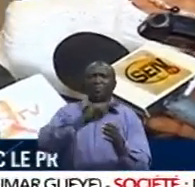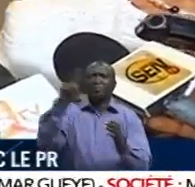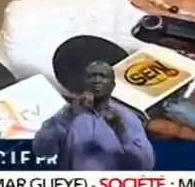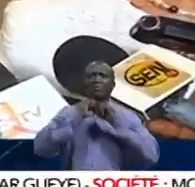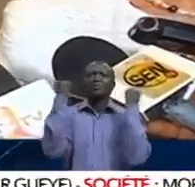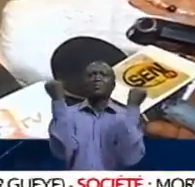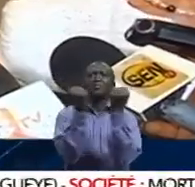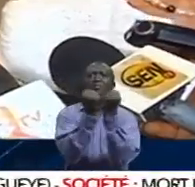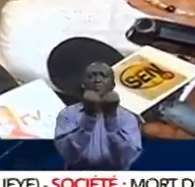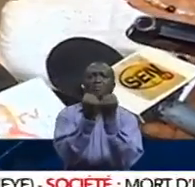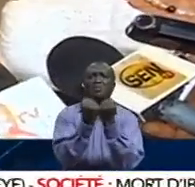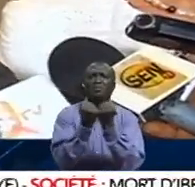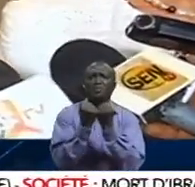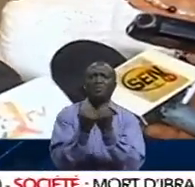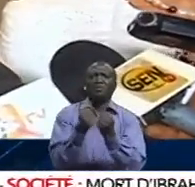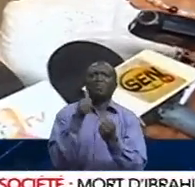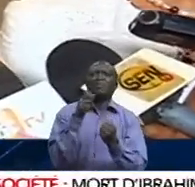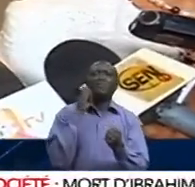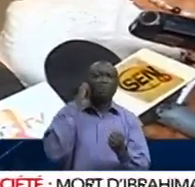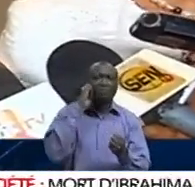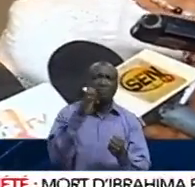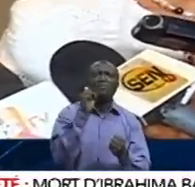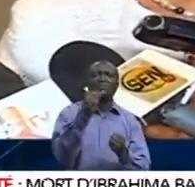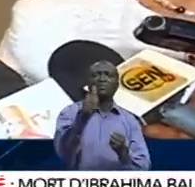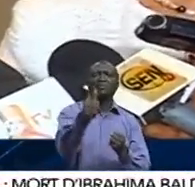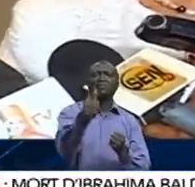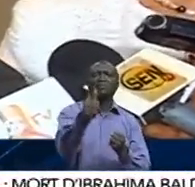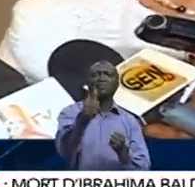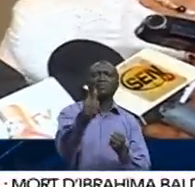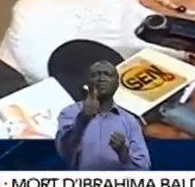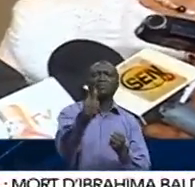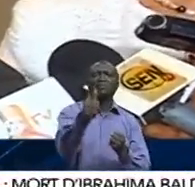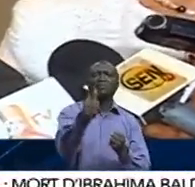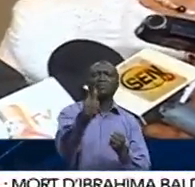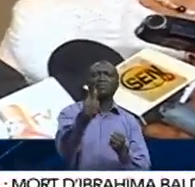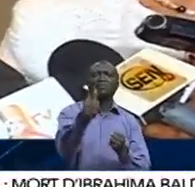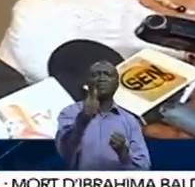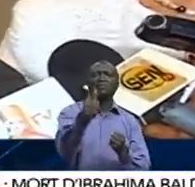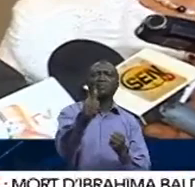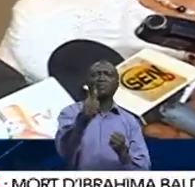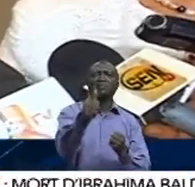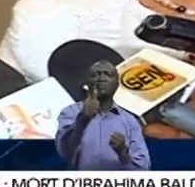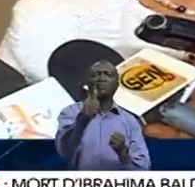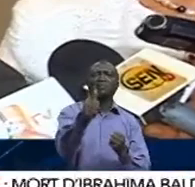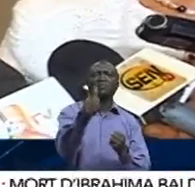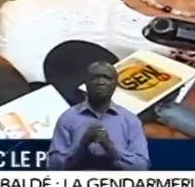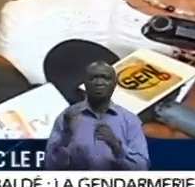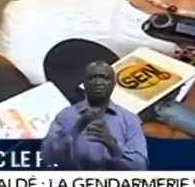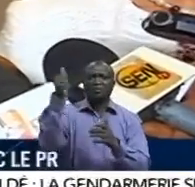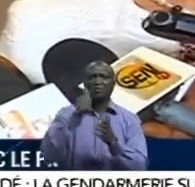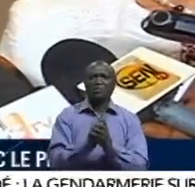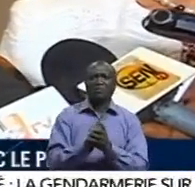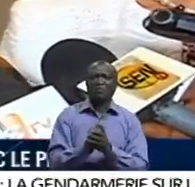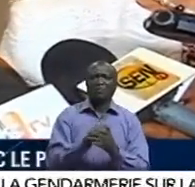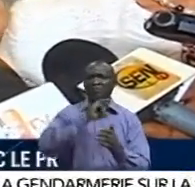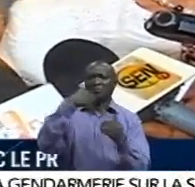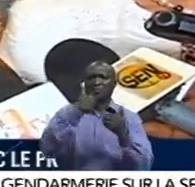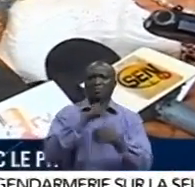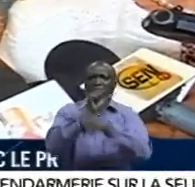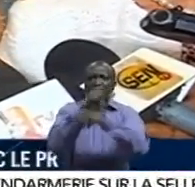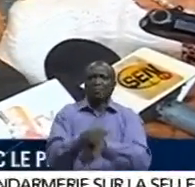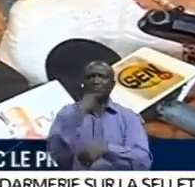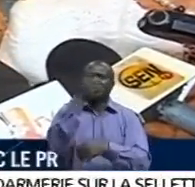elle-même se prendre en charge je crois que là ce sera important parce que ça sert à rien les mesures fortes et autres comme j'ai l'habitude de lire